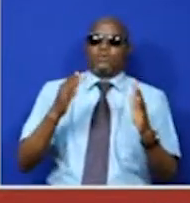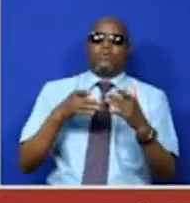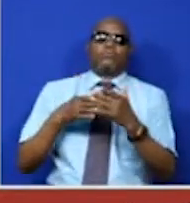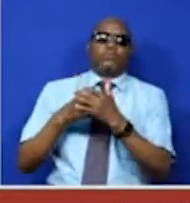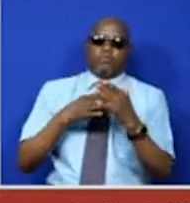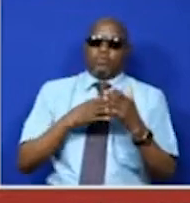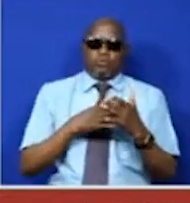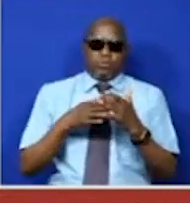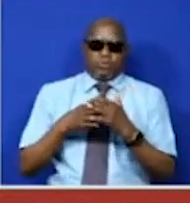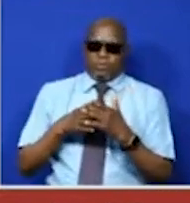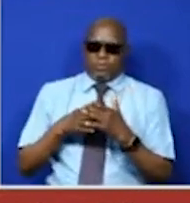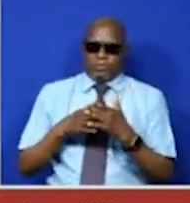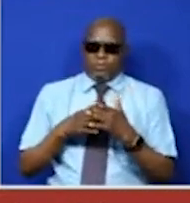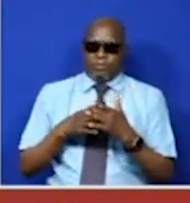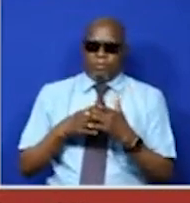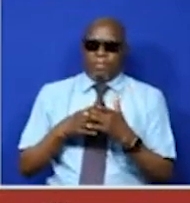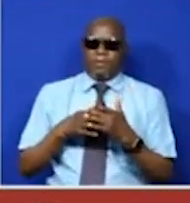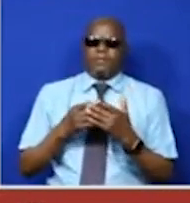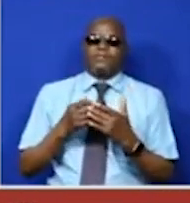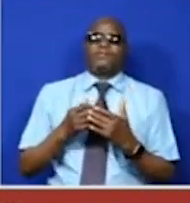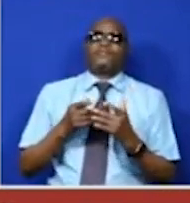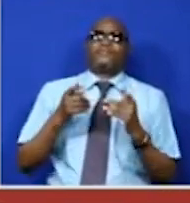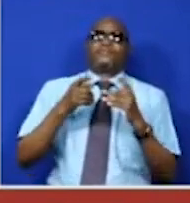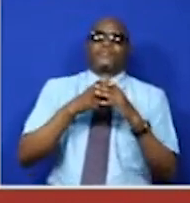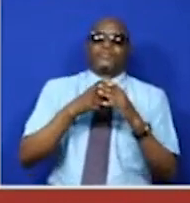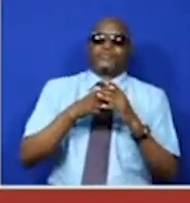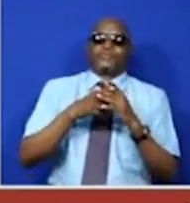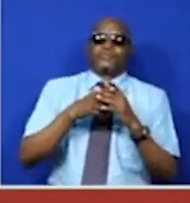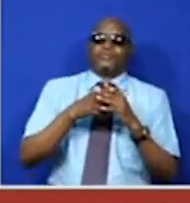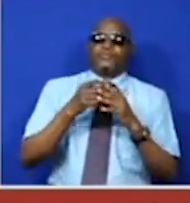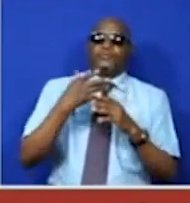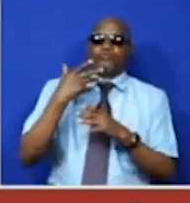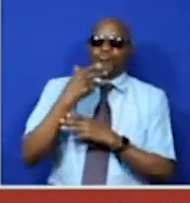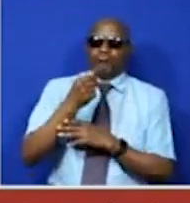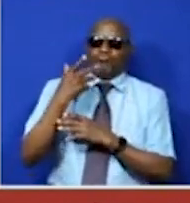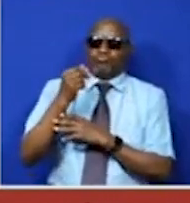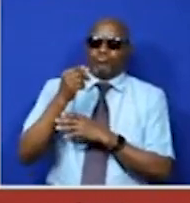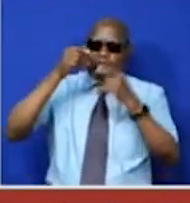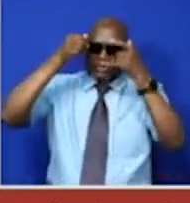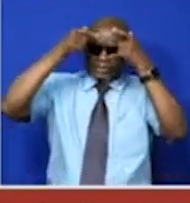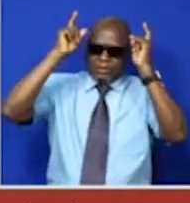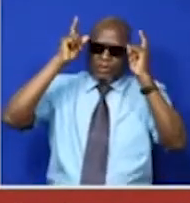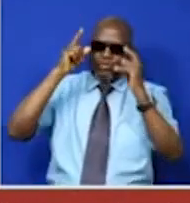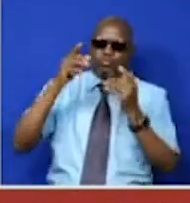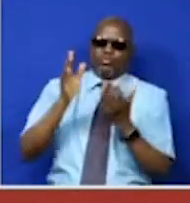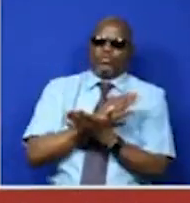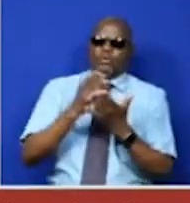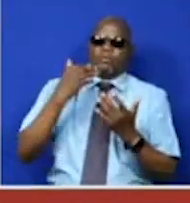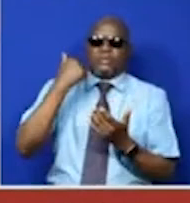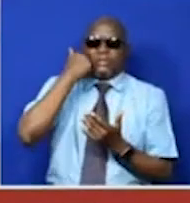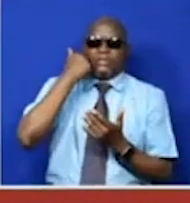wanaipinga. Chanjo ya ng'ombe kuondoa magonjwa wanaipinga.